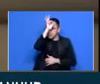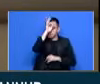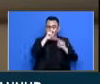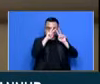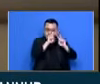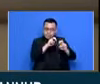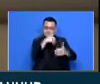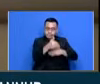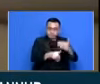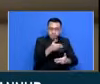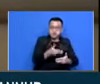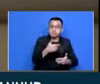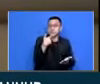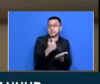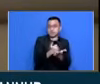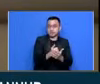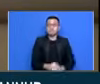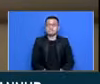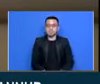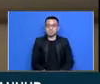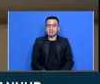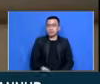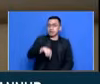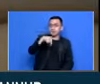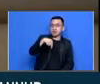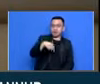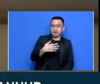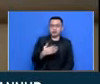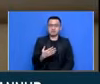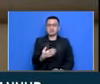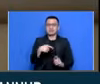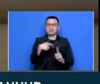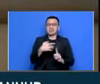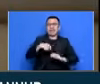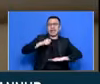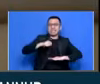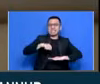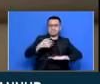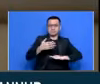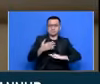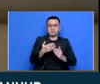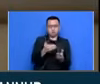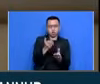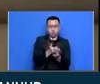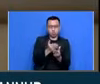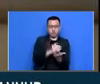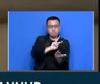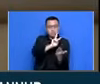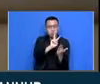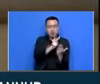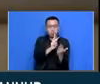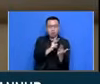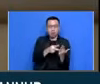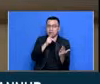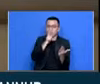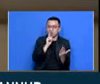motif ya Ee latar belakang terjadinya dugaan pemalsuan dokumen tersebut sehingga pada akhirnya kami berharap